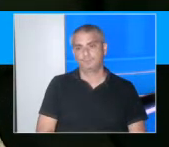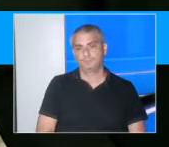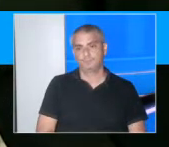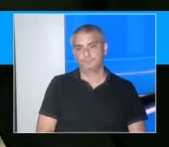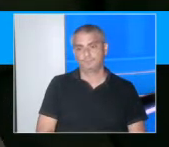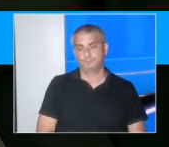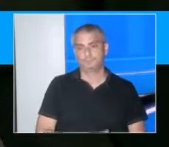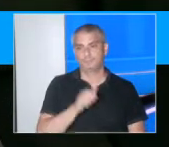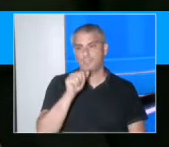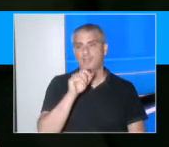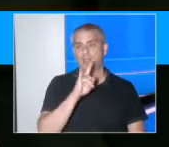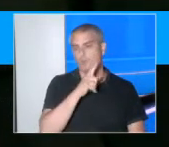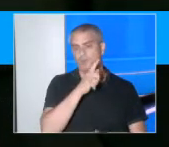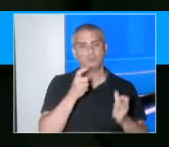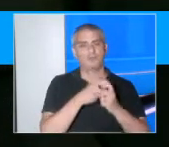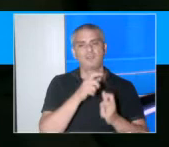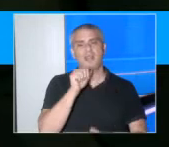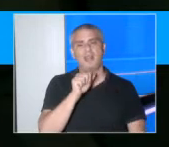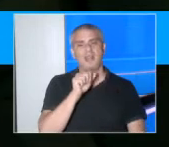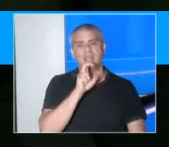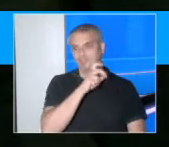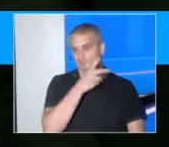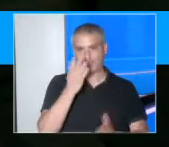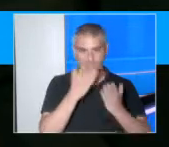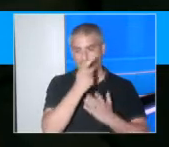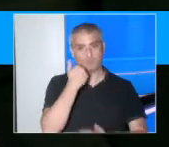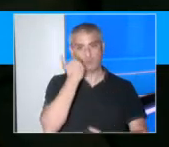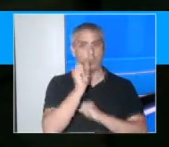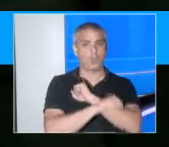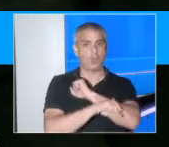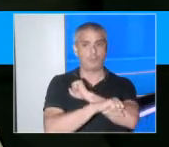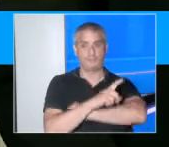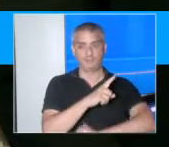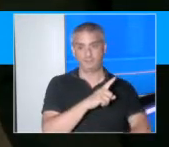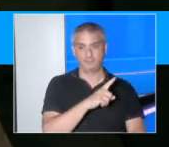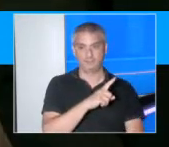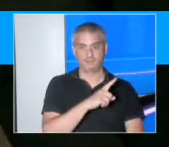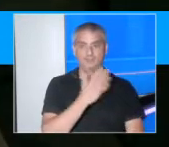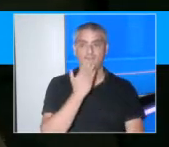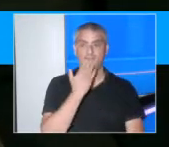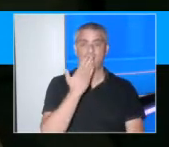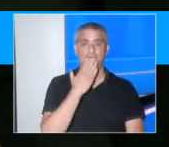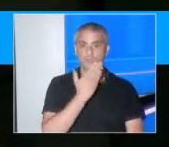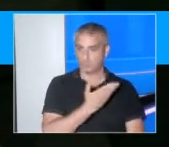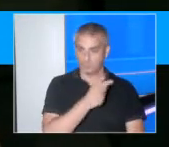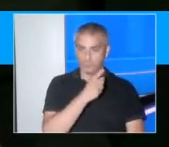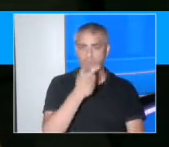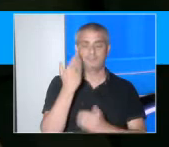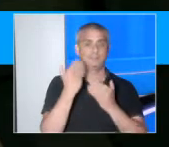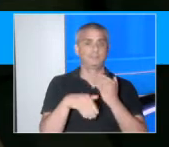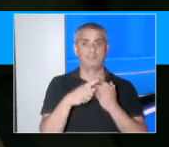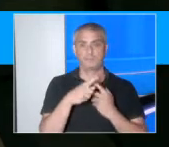אלחרומי הוא שבט אל-עזאזמי בנגב, הוא בוגר אוניברסיטת העברית בירושלים, הוא